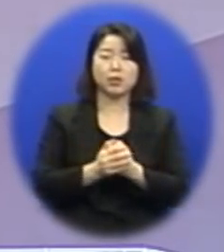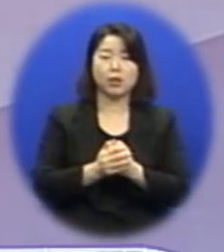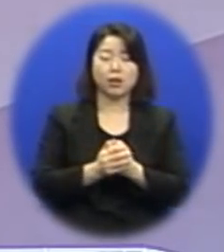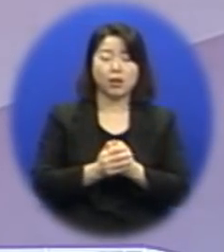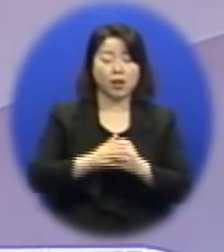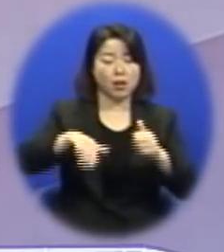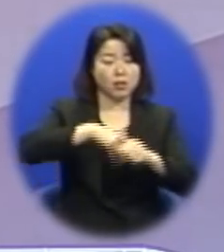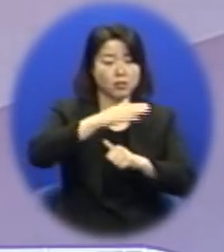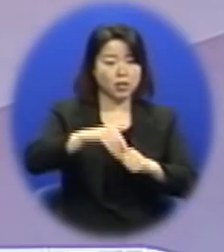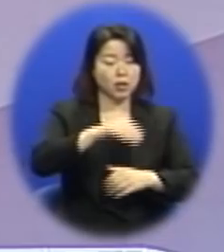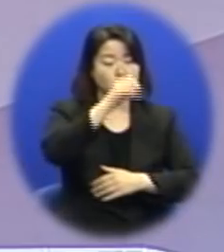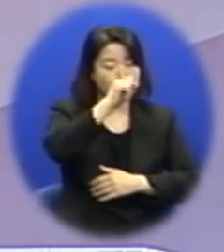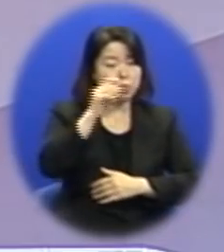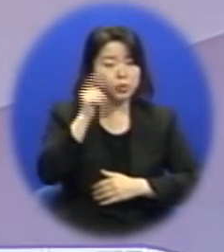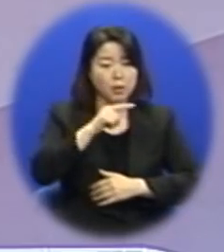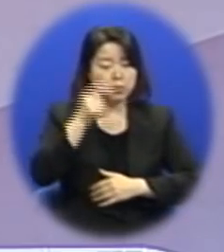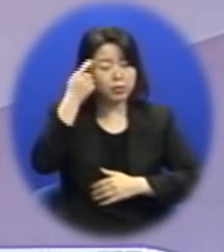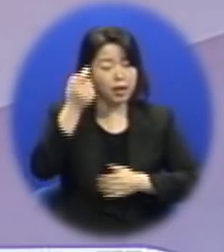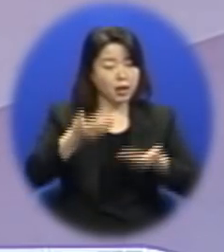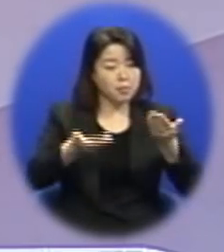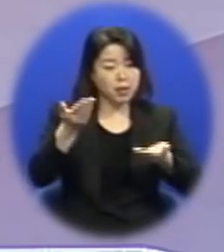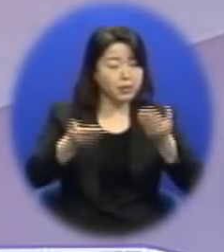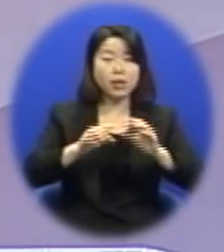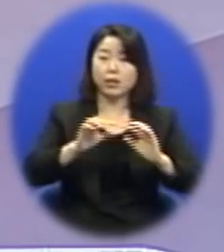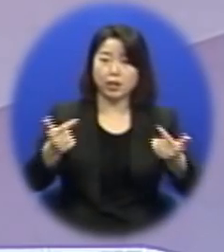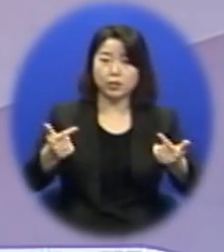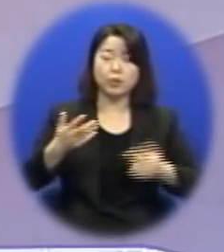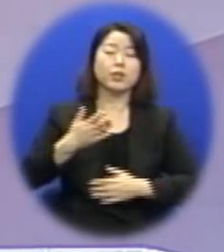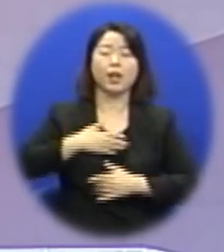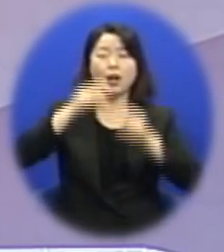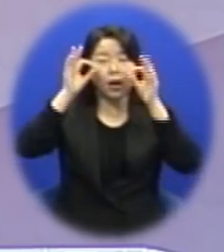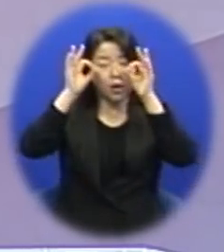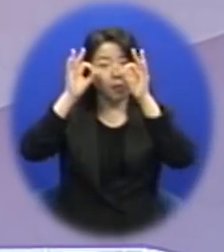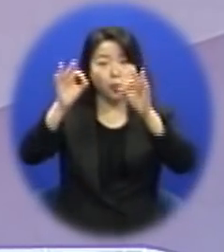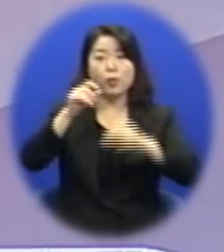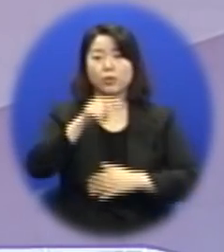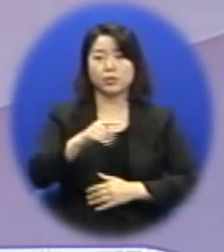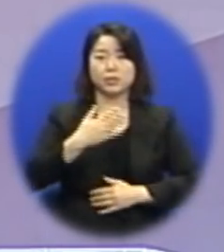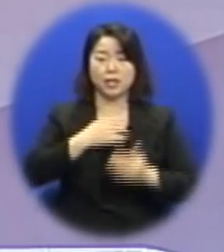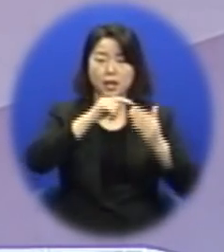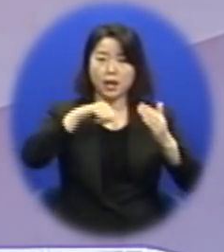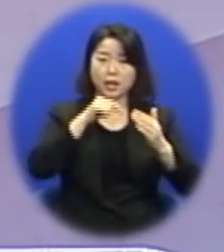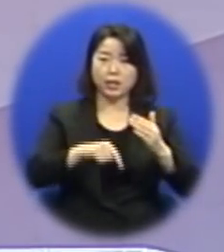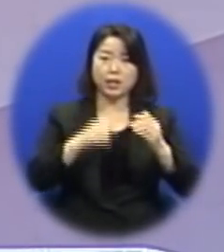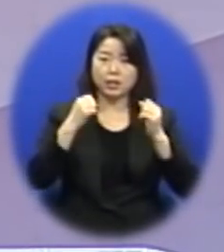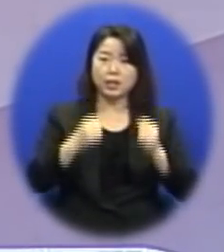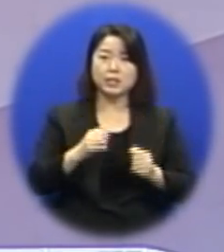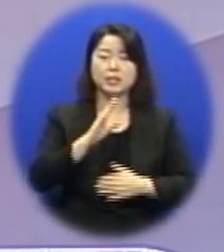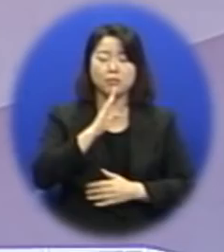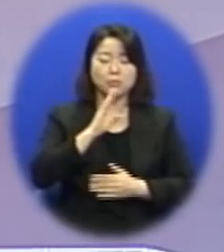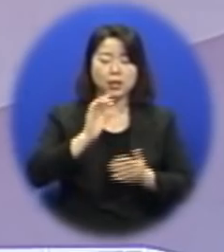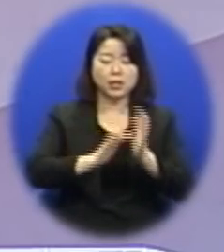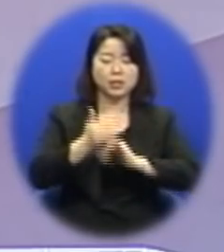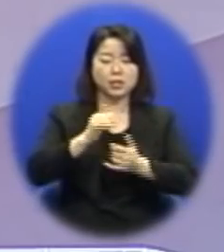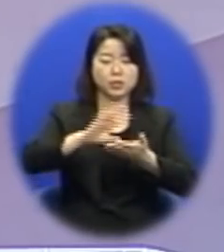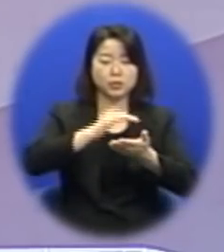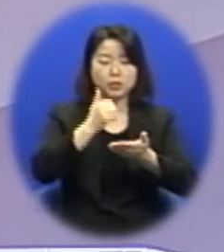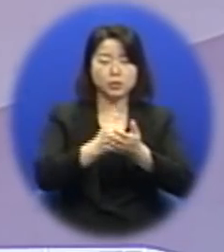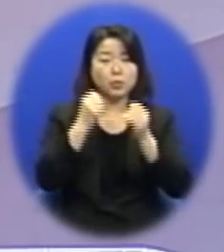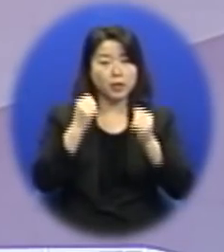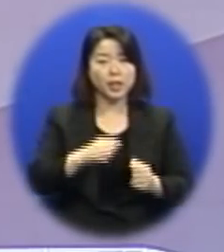판단할게 아니구나 내가 정말 보아야 할 것은 내 안에 정말 예수 그리스도 그분이